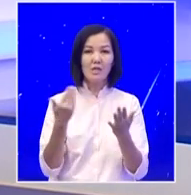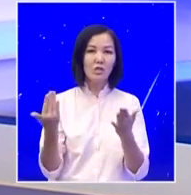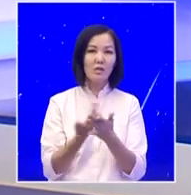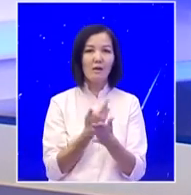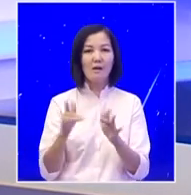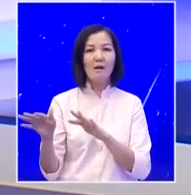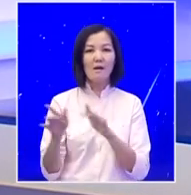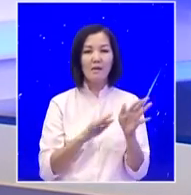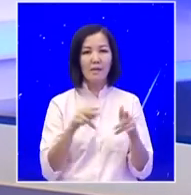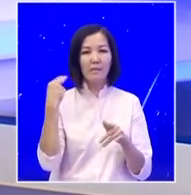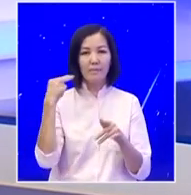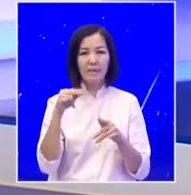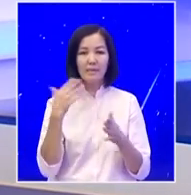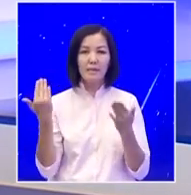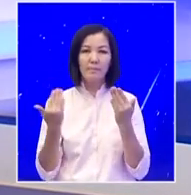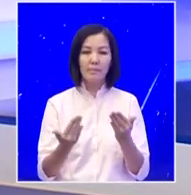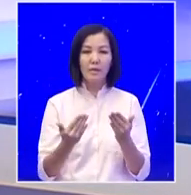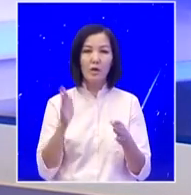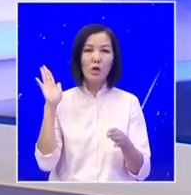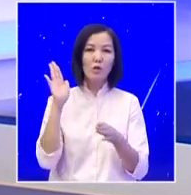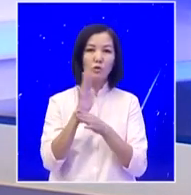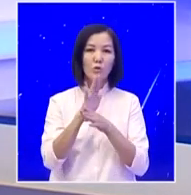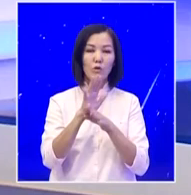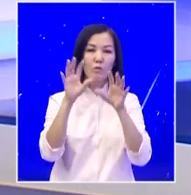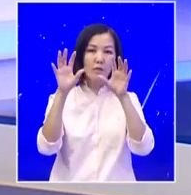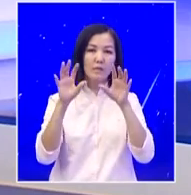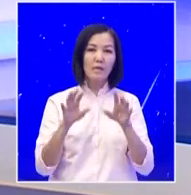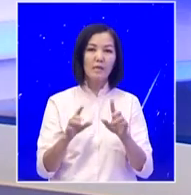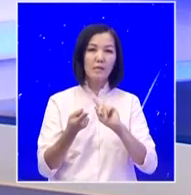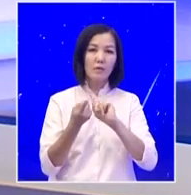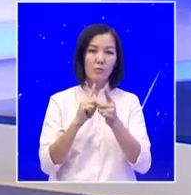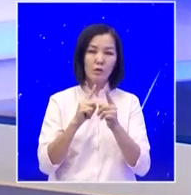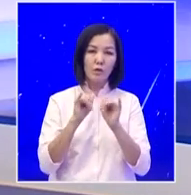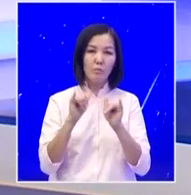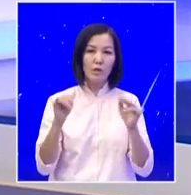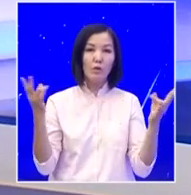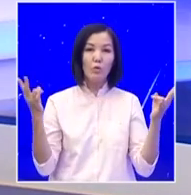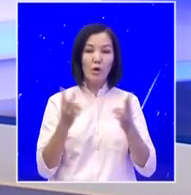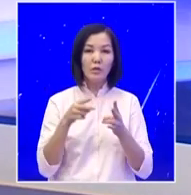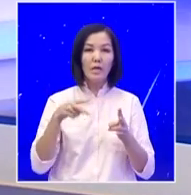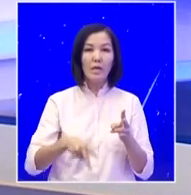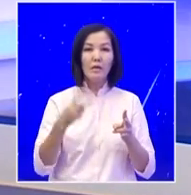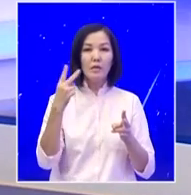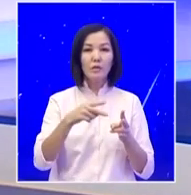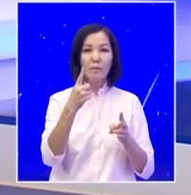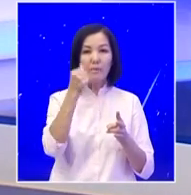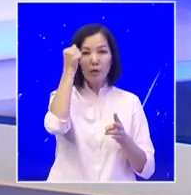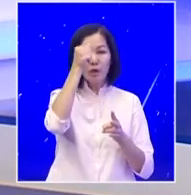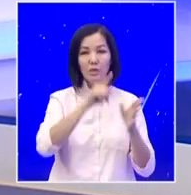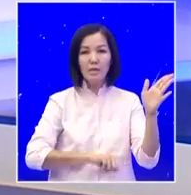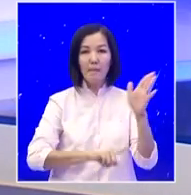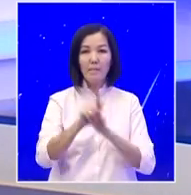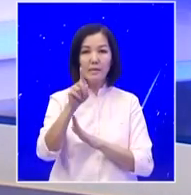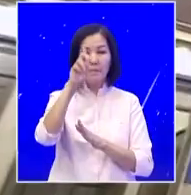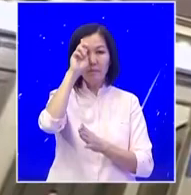әрекет президенттің биылғы жолдауы заң үстемдігін жетілдіруге бағытталды. Сондықтан 2021 жылдан бастап мемлекетті